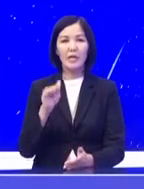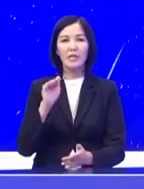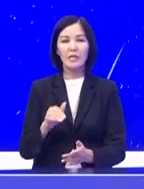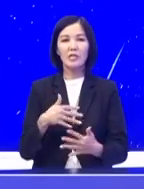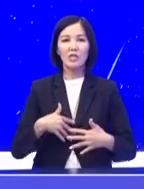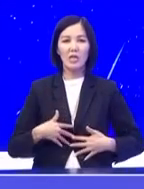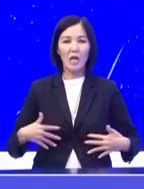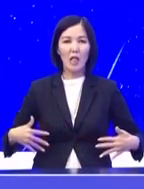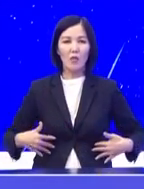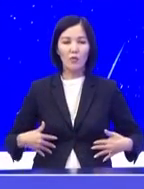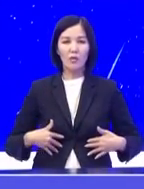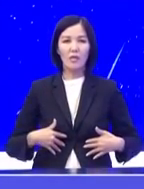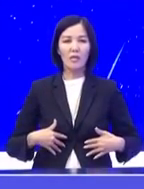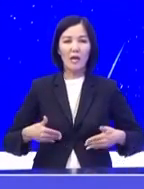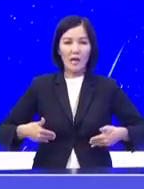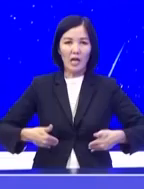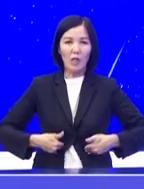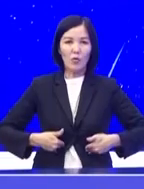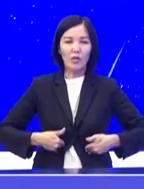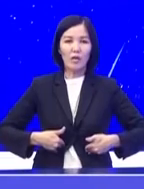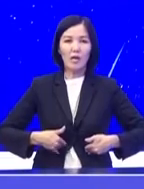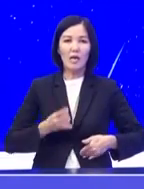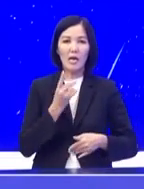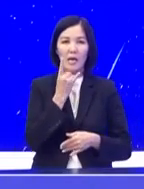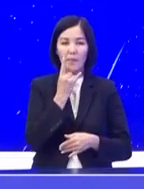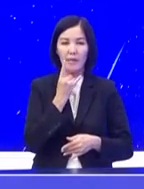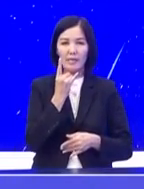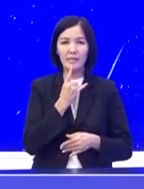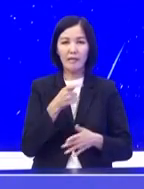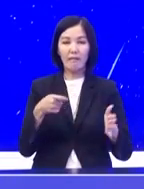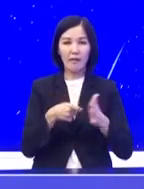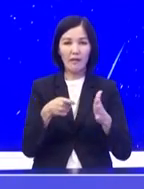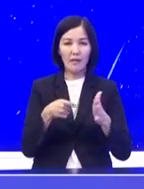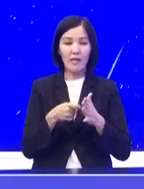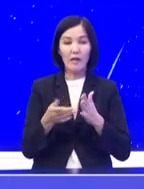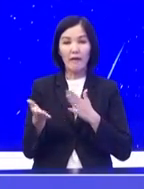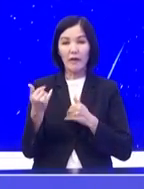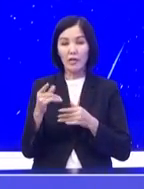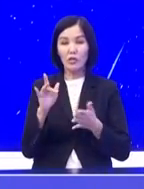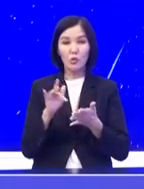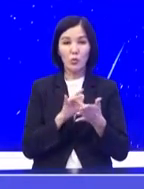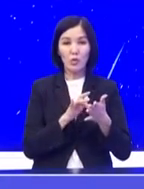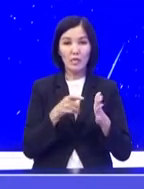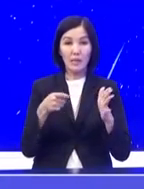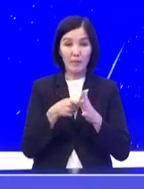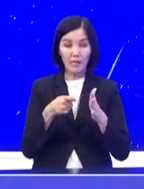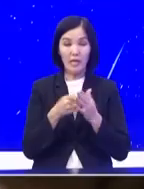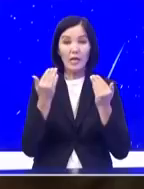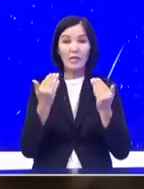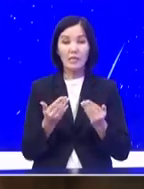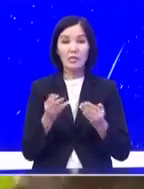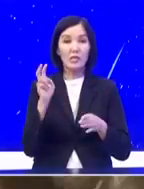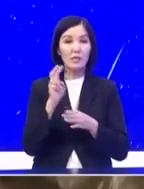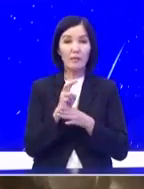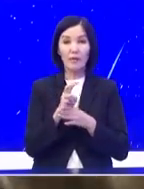Тысячи голодных обезьян терроризируют жителей Таиланда. Раньше их подкармливали туристы, но в связи с пандемией коронавируса приезжих в